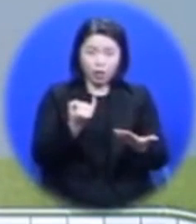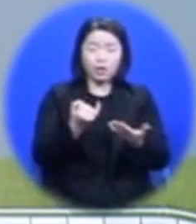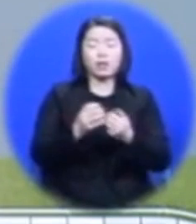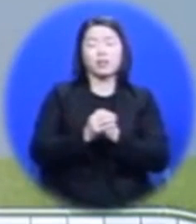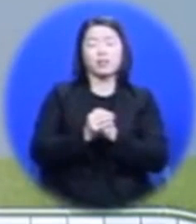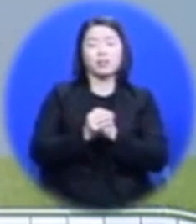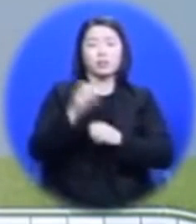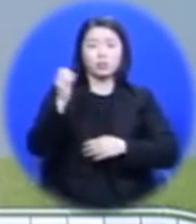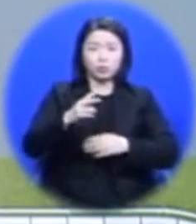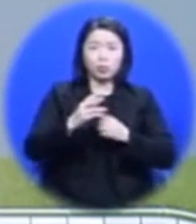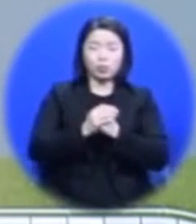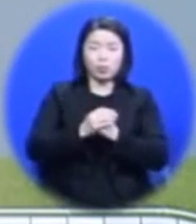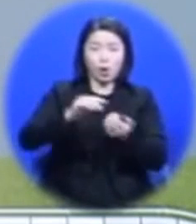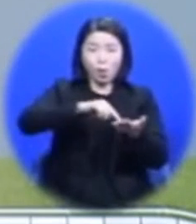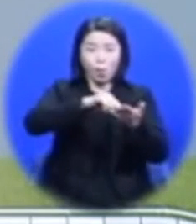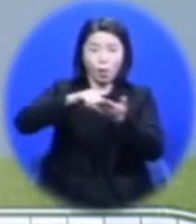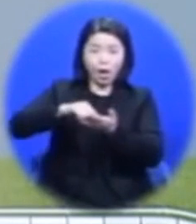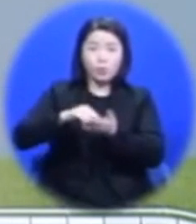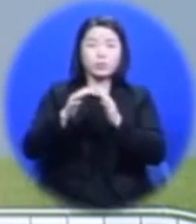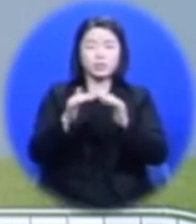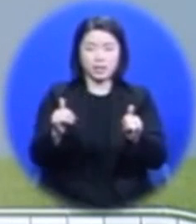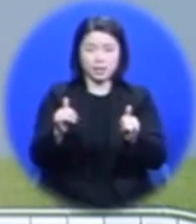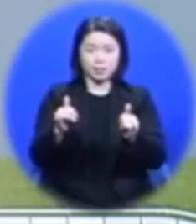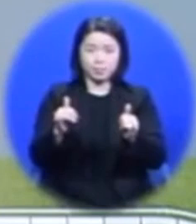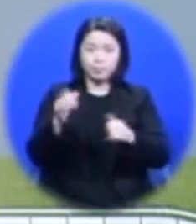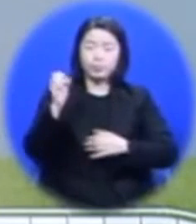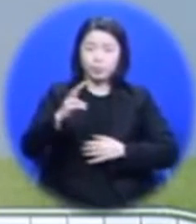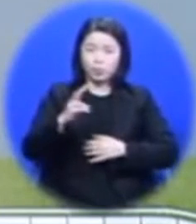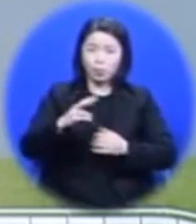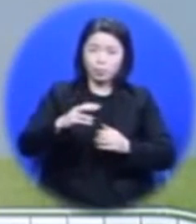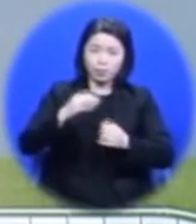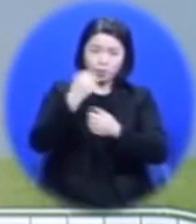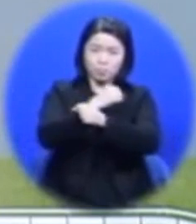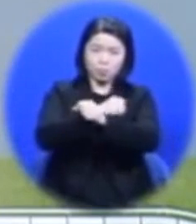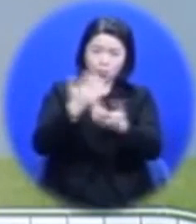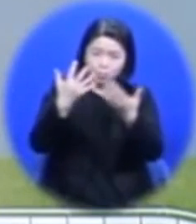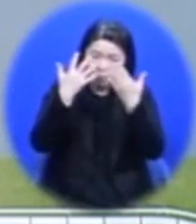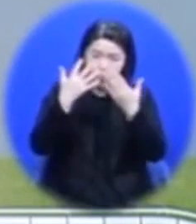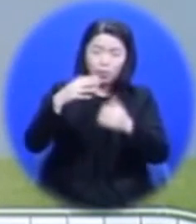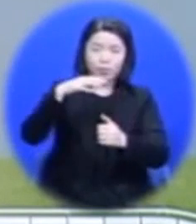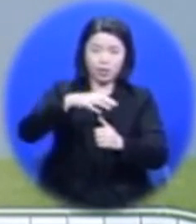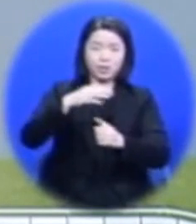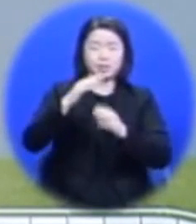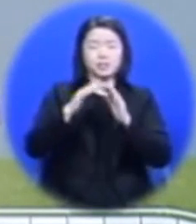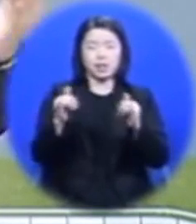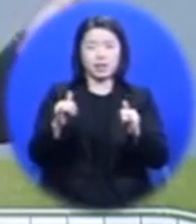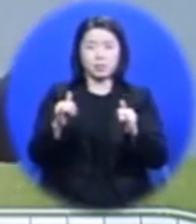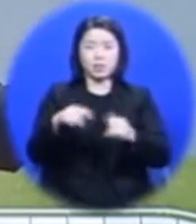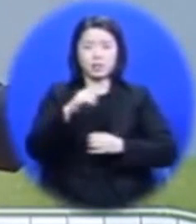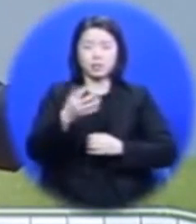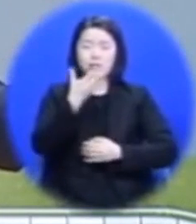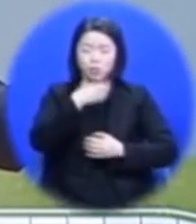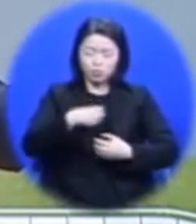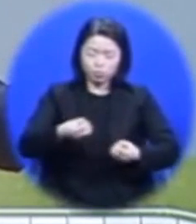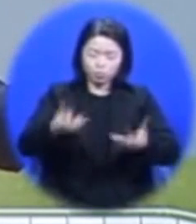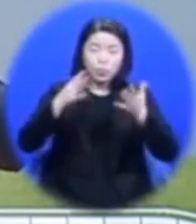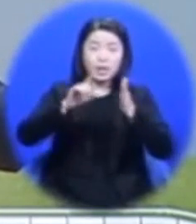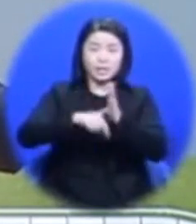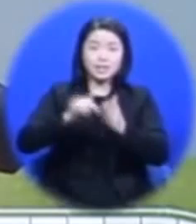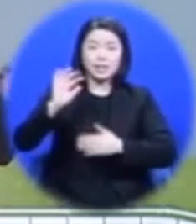또는 외로운 사람들 또는 옥에 갇힌 사람들이 그 축복의 시간이 될